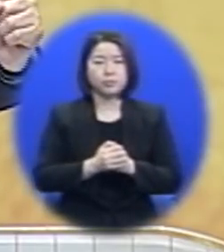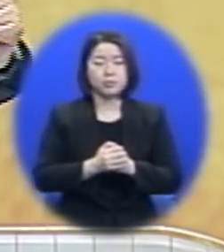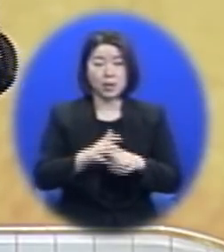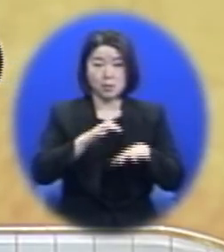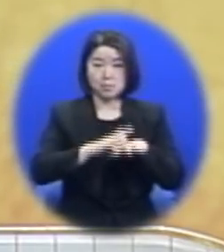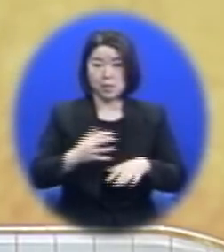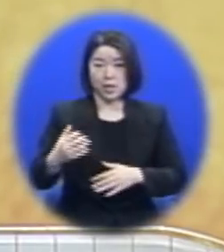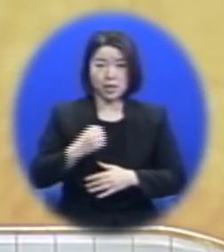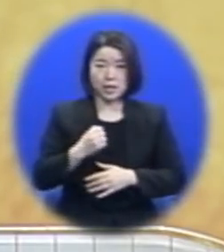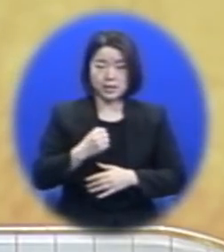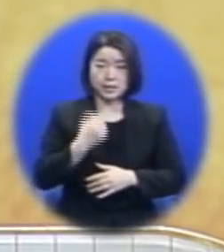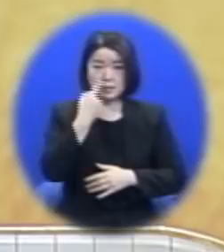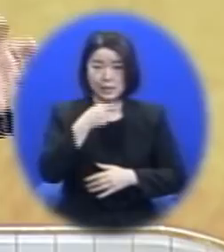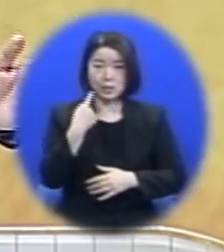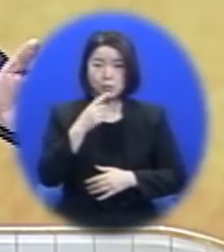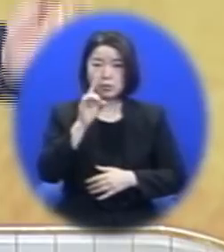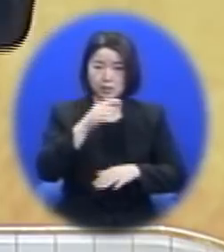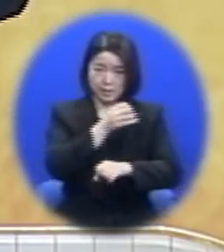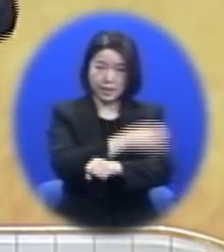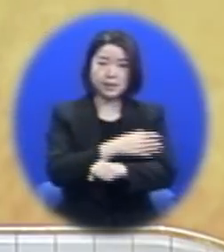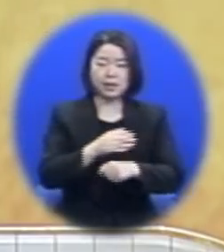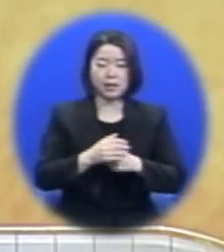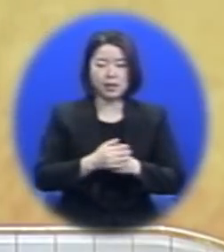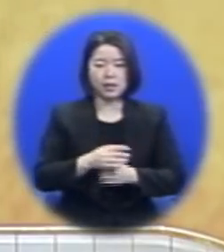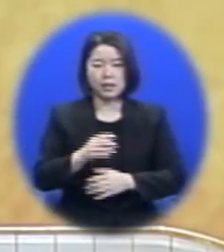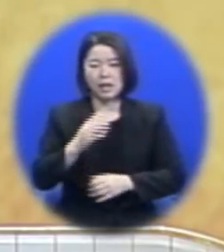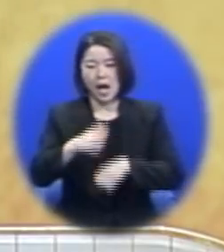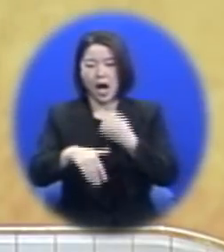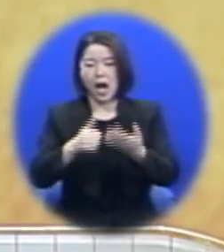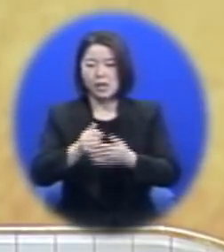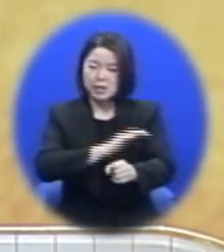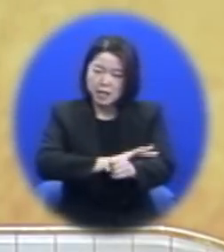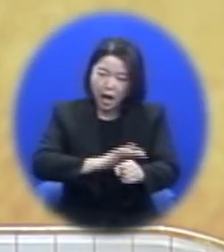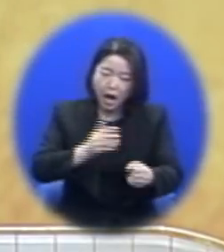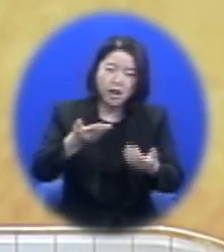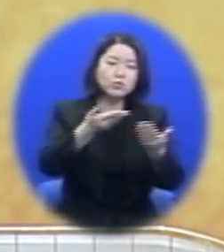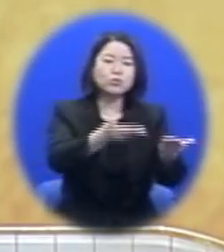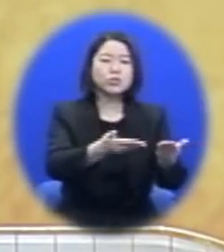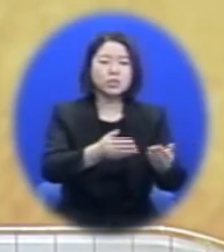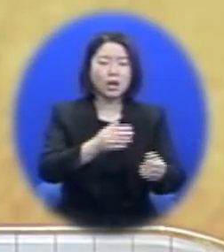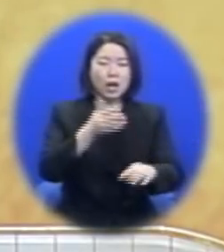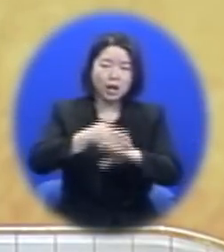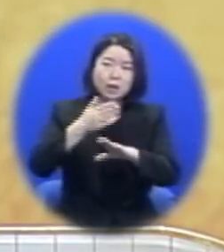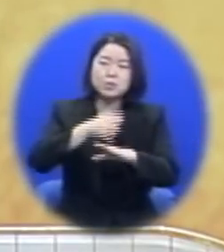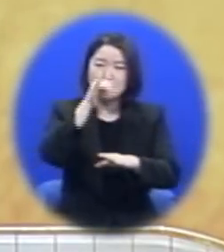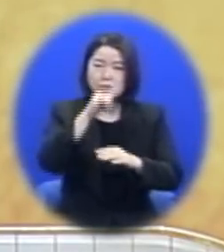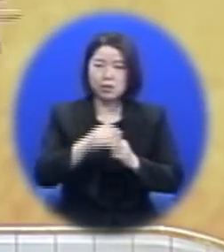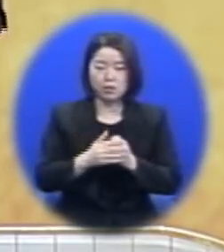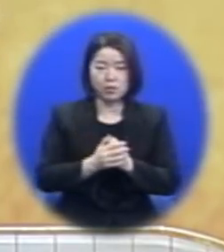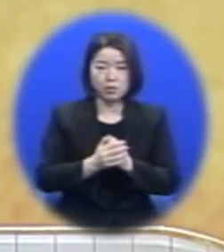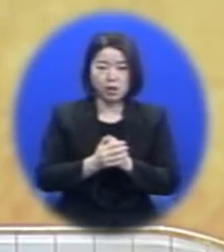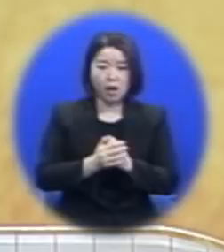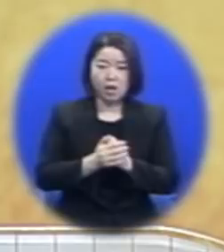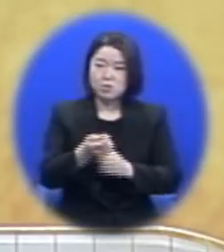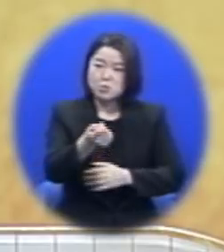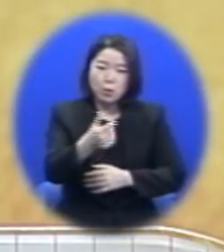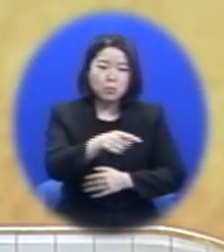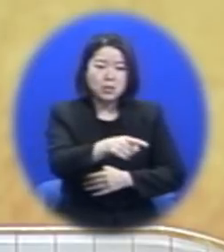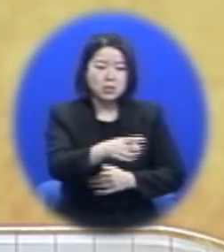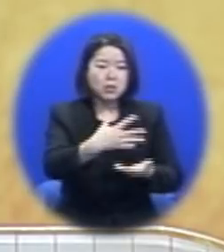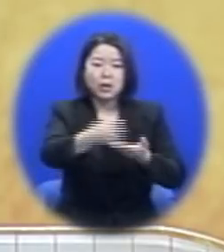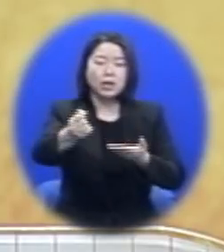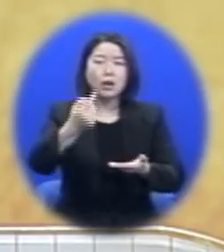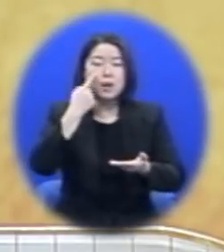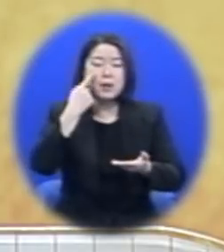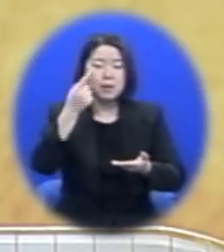논리는 간단해요. 하나님이 잘해주시니까 하나님께 감사하는 거지. 하나님 조금만 저들이 가진 것을